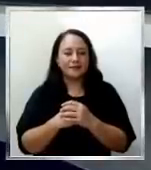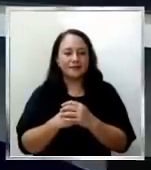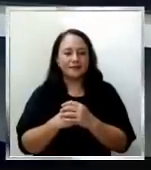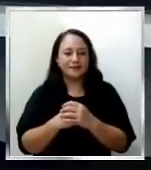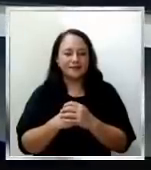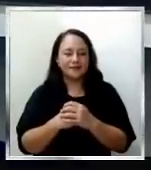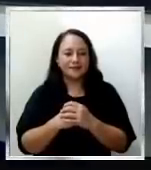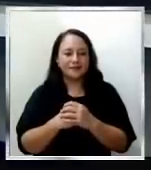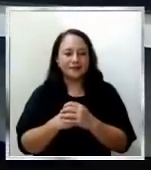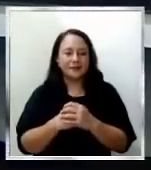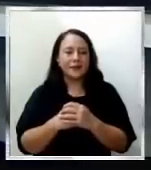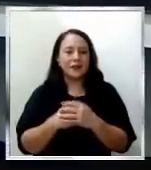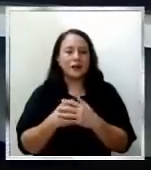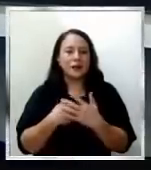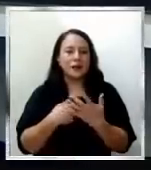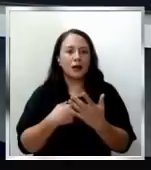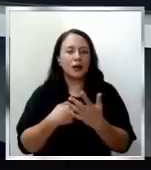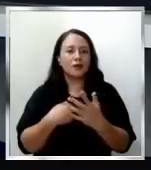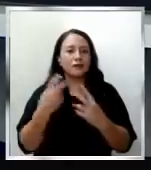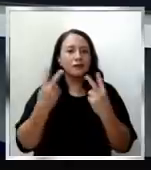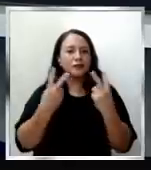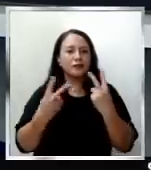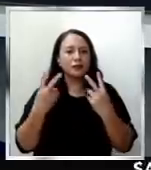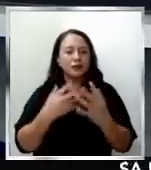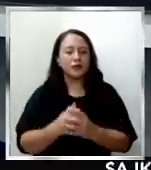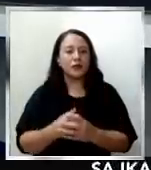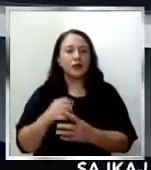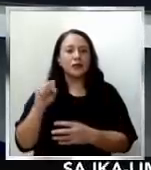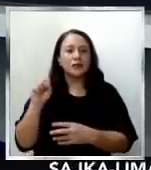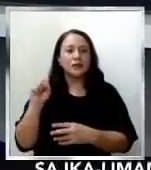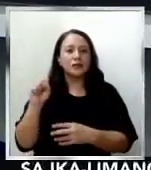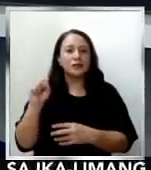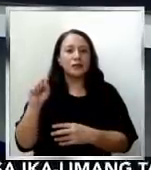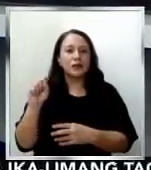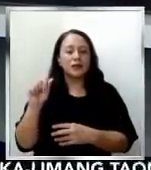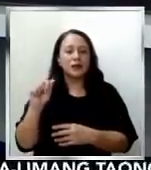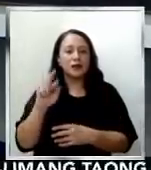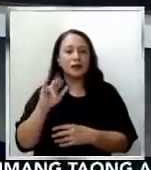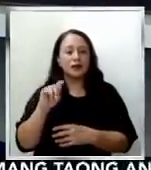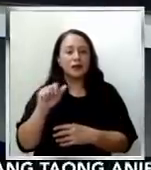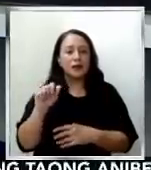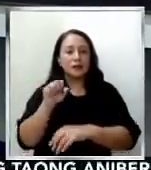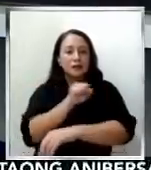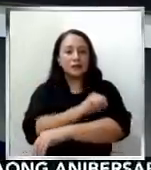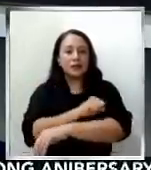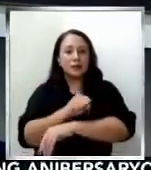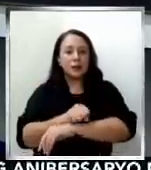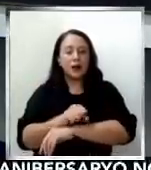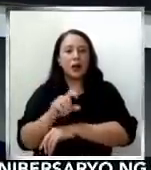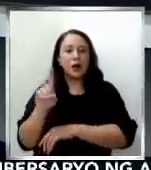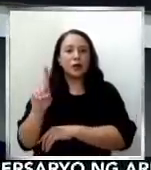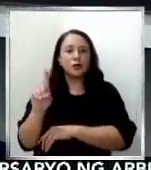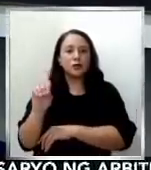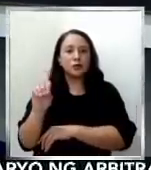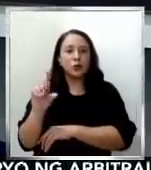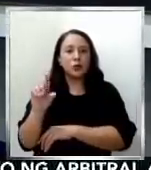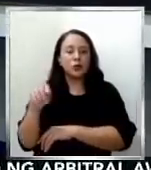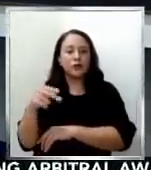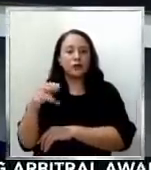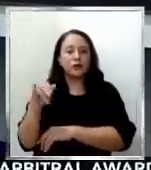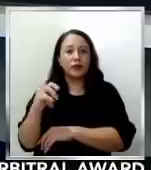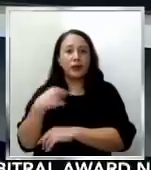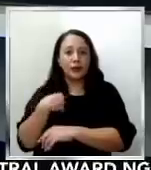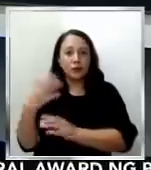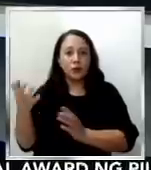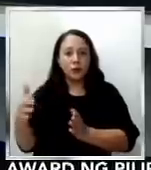May pambihirang bisita po ang mga tiga Santa Rita sa lalawigan ng Samar. Isang dolphin na napadpad sa kanilang ilog. Ang hinala